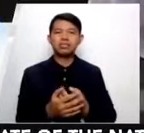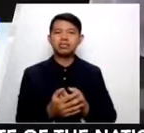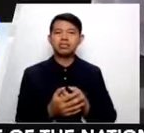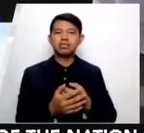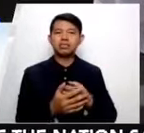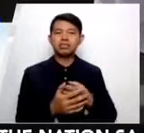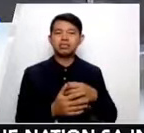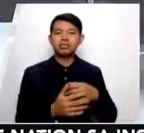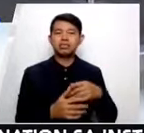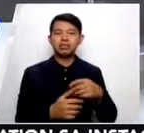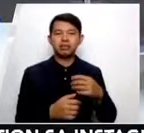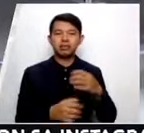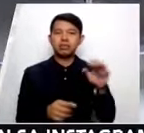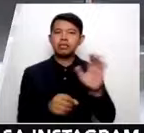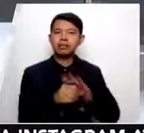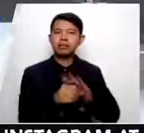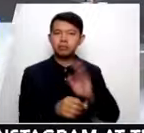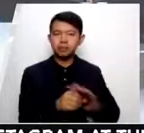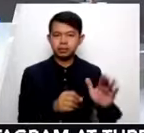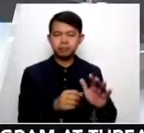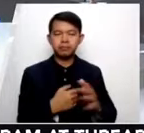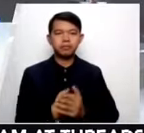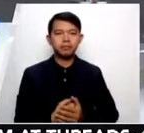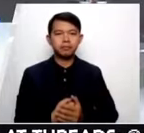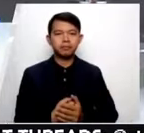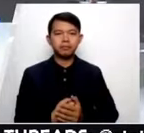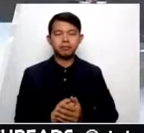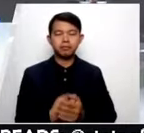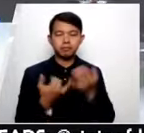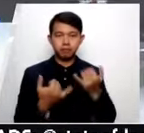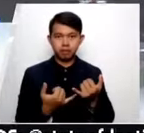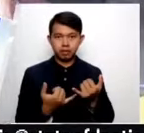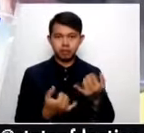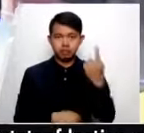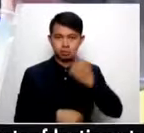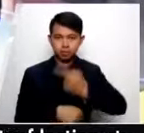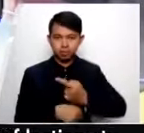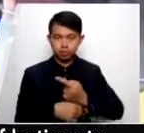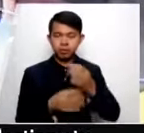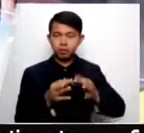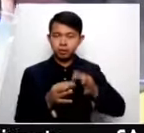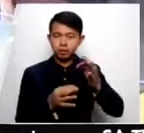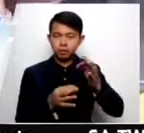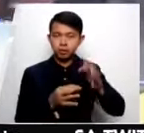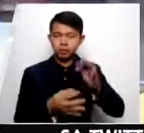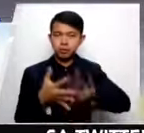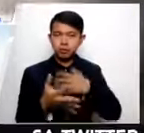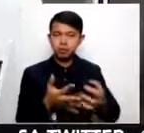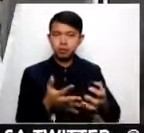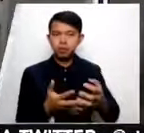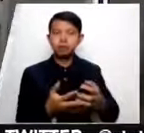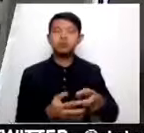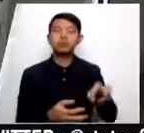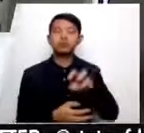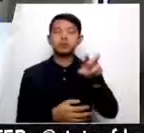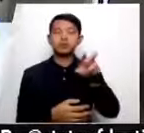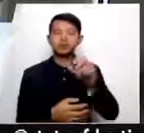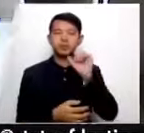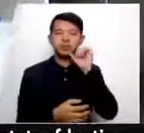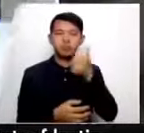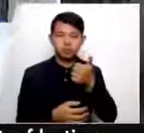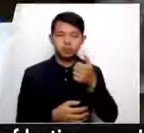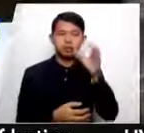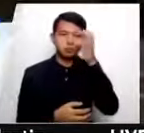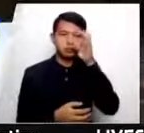Bacolod at Iloilo. Imbes ngayong araw, inurong naman ang isang biyahe patungong Cebu bukas. Sa Parañaque